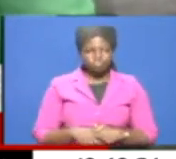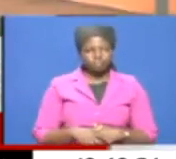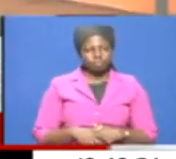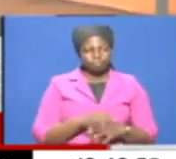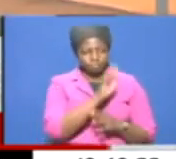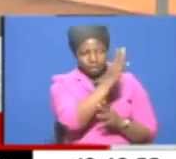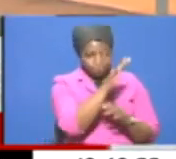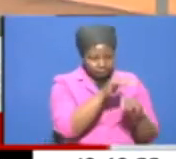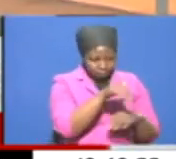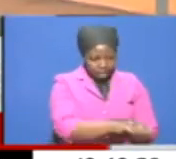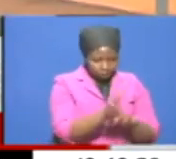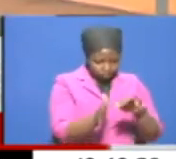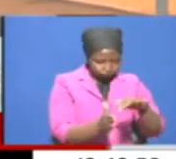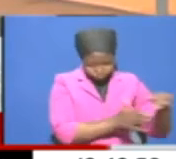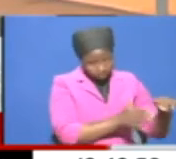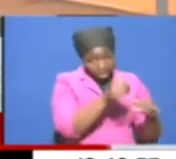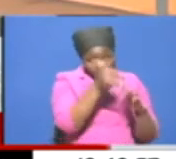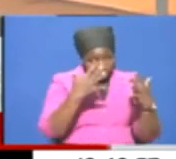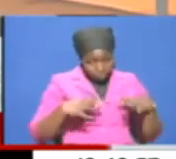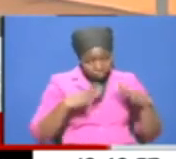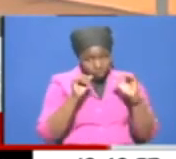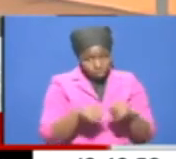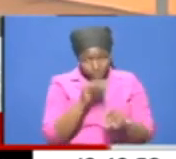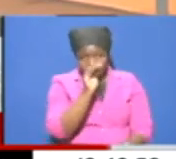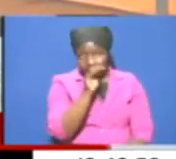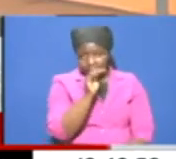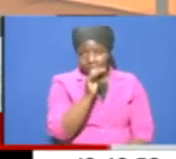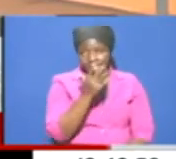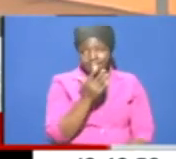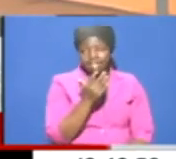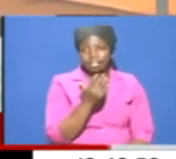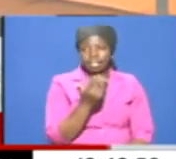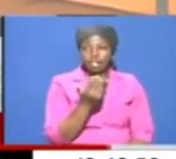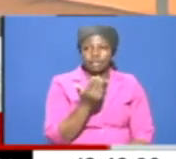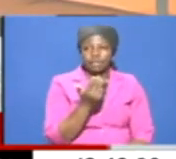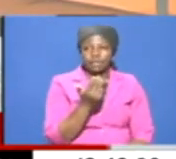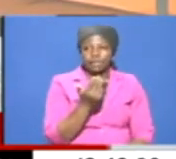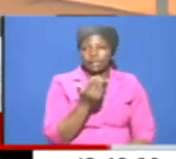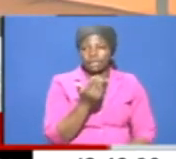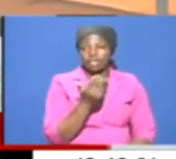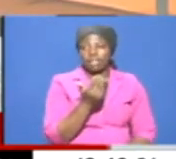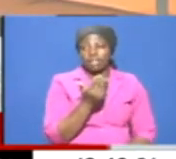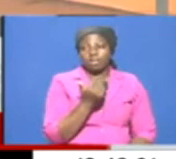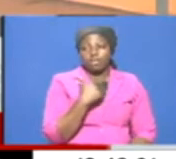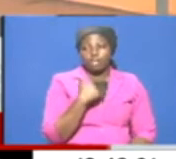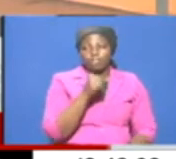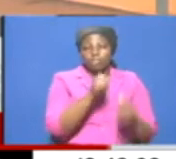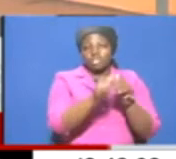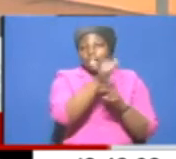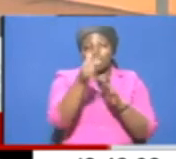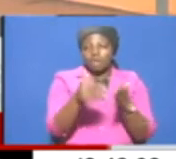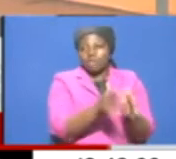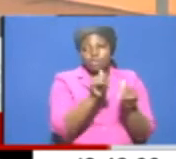miti, labda wengine wanaweza kujiuliza, labda licha ama mbali na kupanda mti, kuna njia gani nyingine ambayo